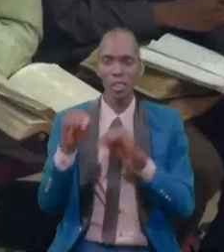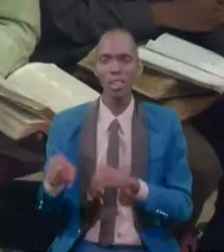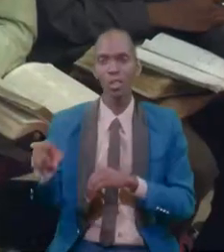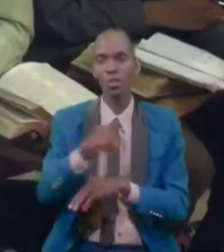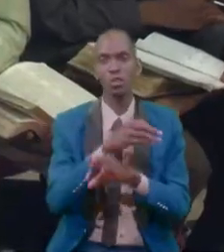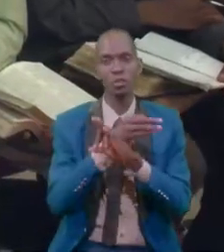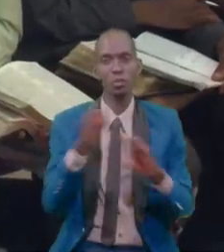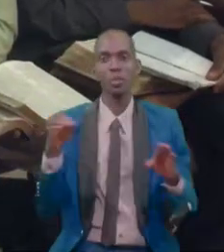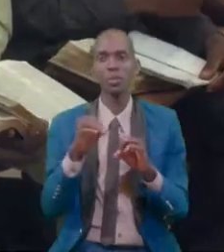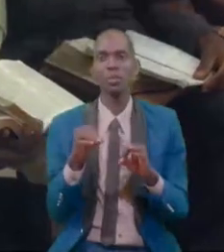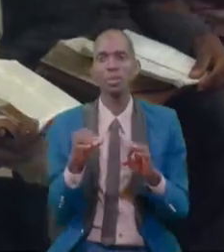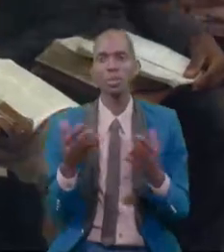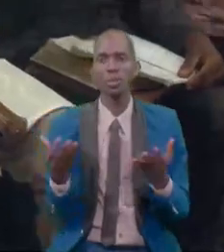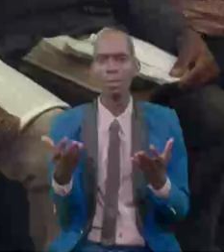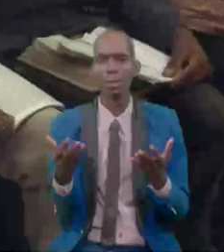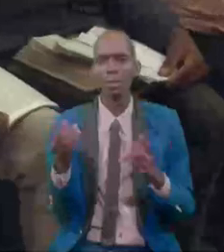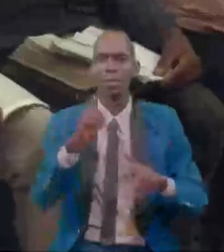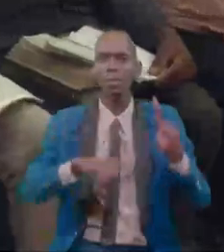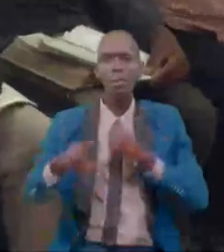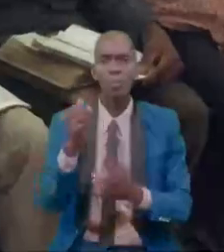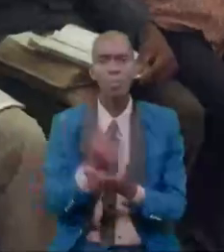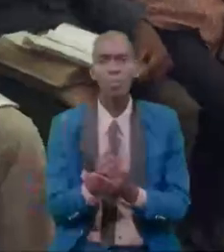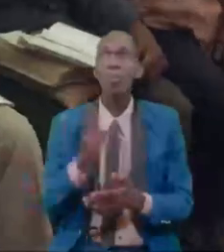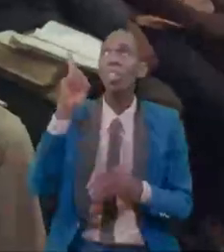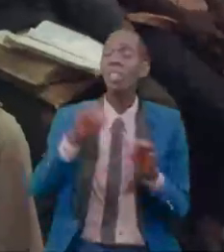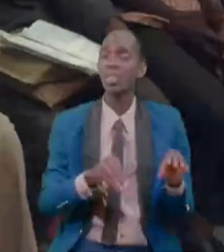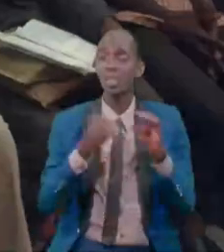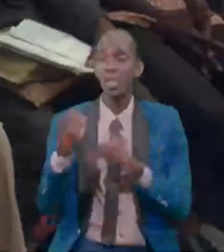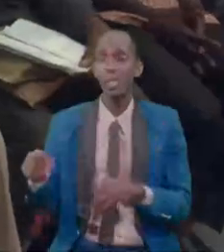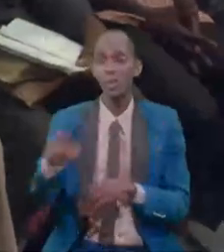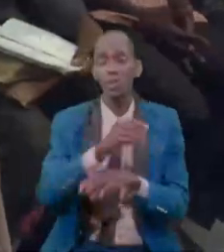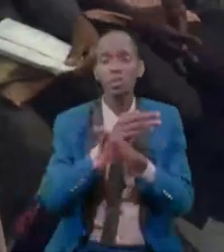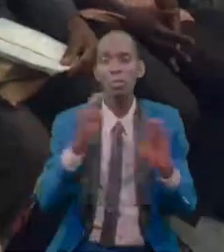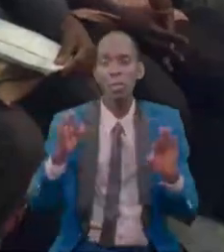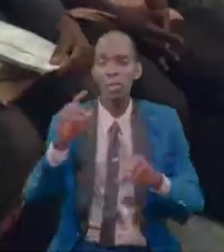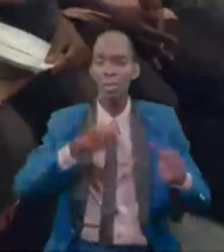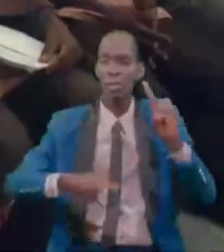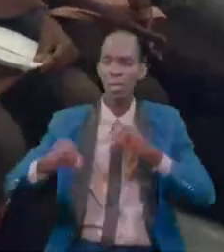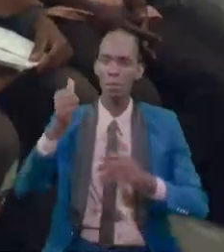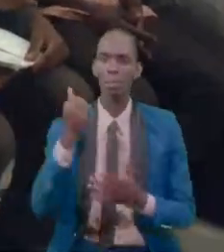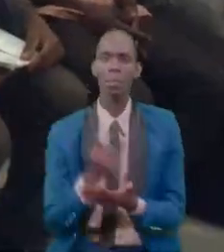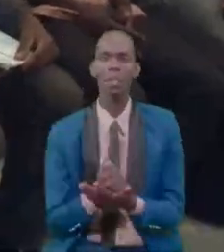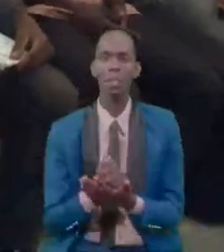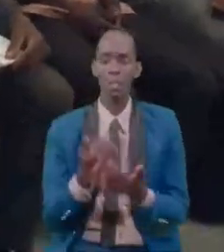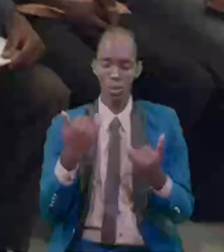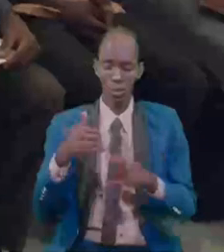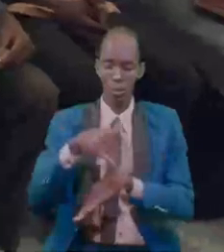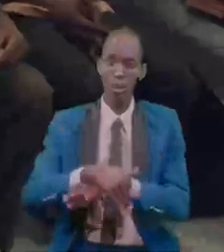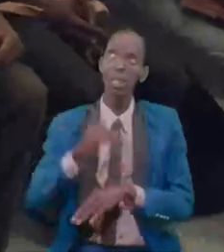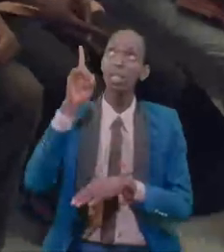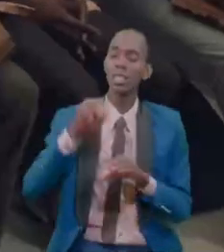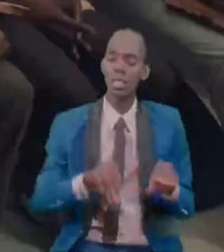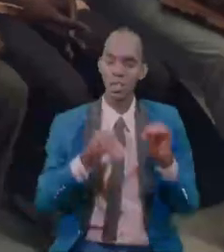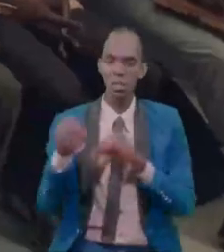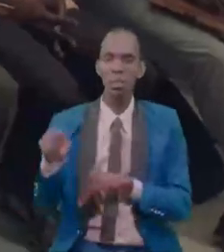franchi. Quelqu'un là-bas. Il vous a franchi. Ce soir, il vous a